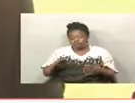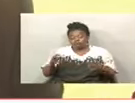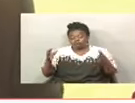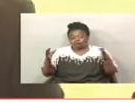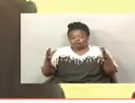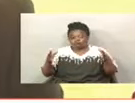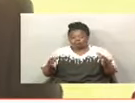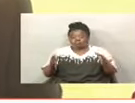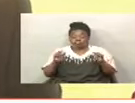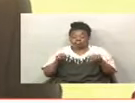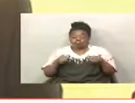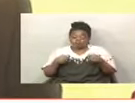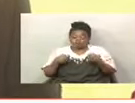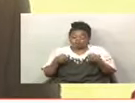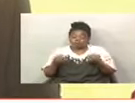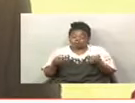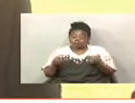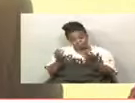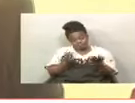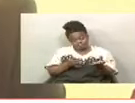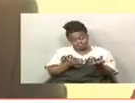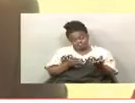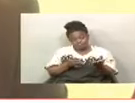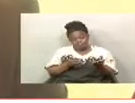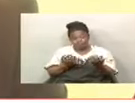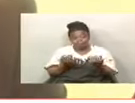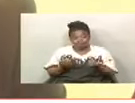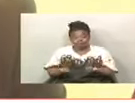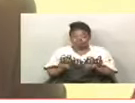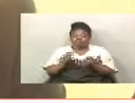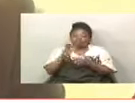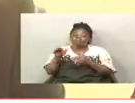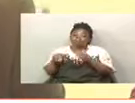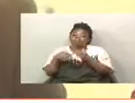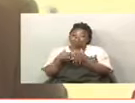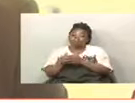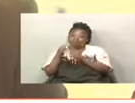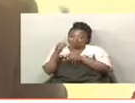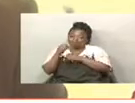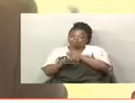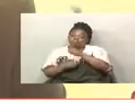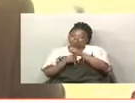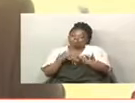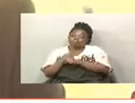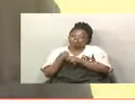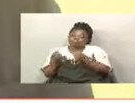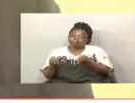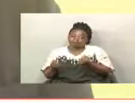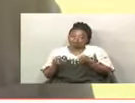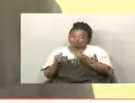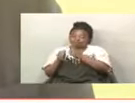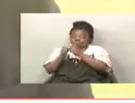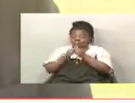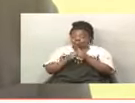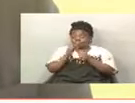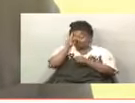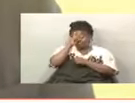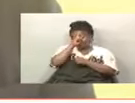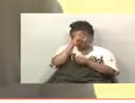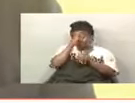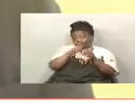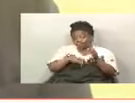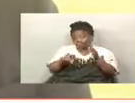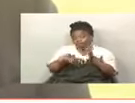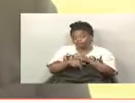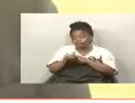abanene abateesobola abo bonna tubere nga ffenna tumalako omwaka nga tuline baffe. Agamye nti Katikkiro